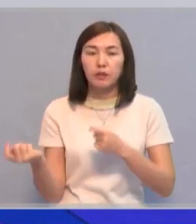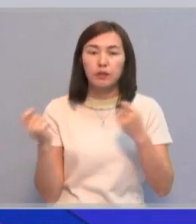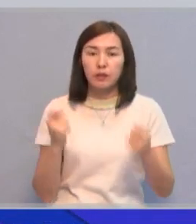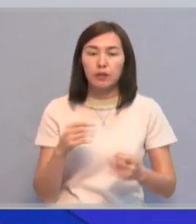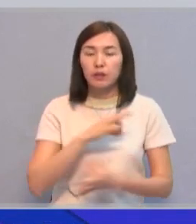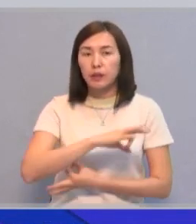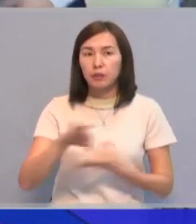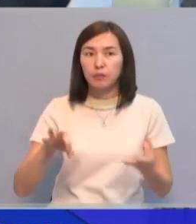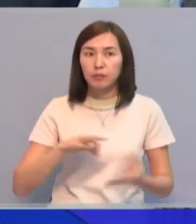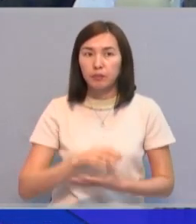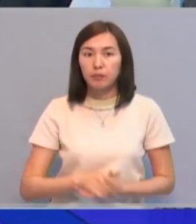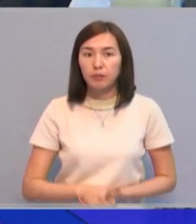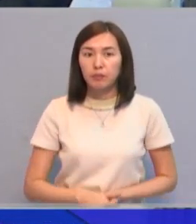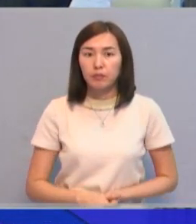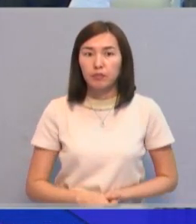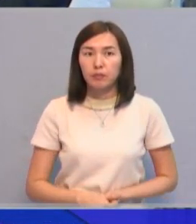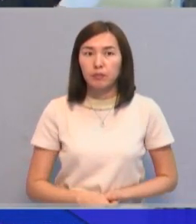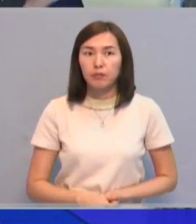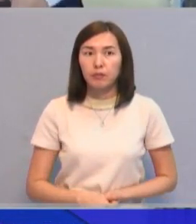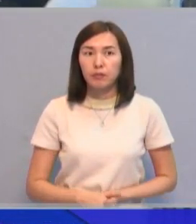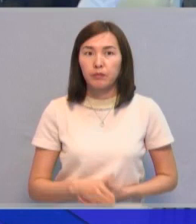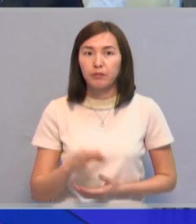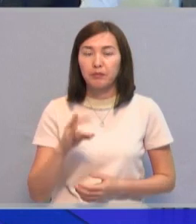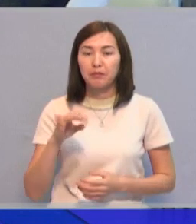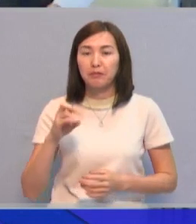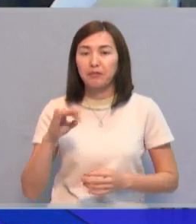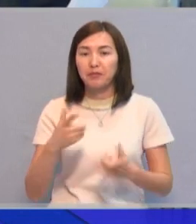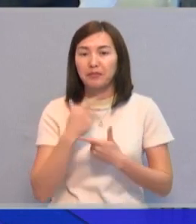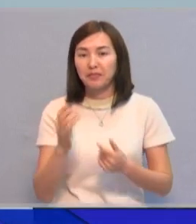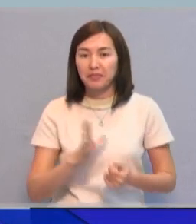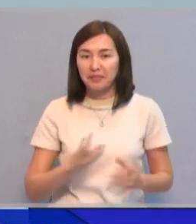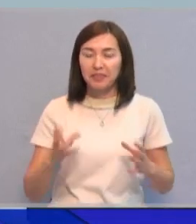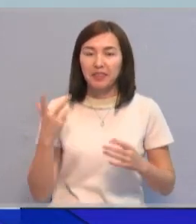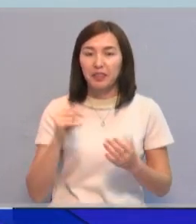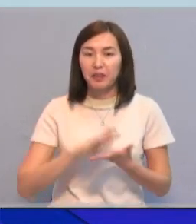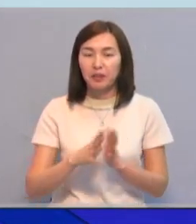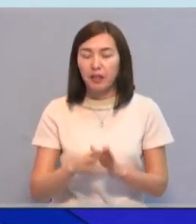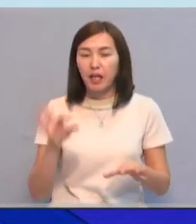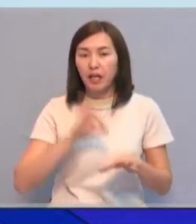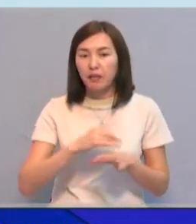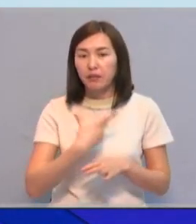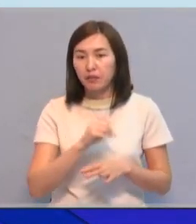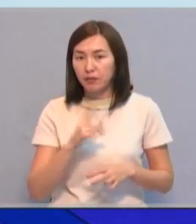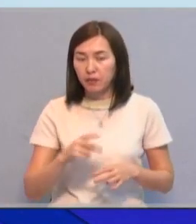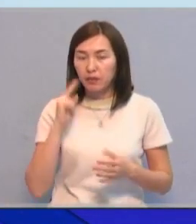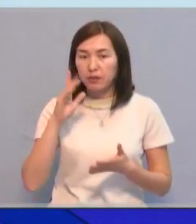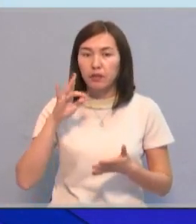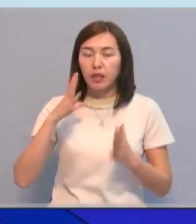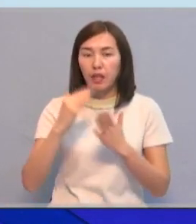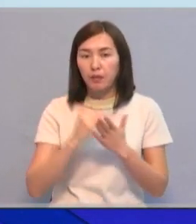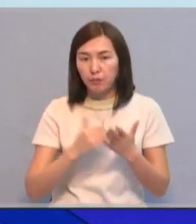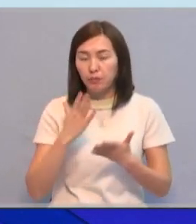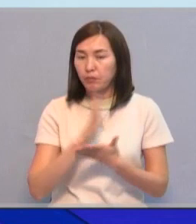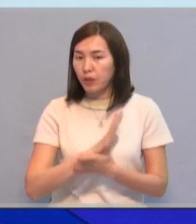предоставляется круглосуточно. Кроме того, Бахаджан Пазилов сообщил, что количество случаев отравления угарным газом в городе не